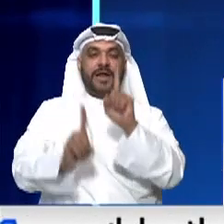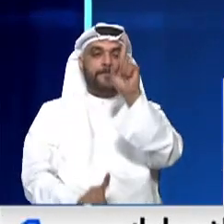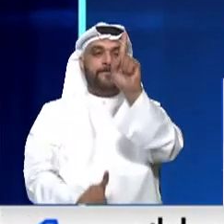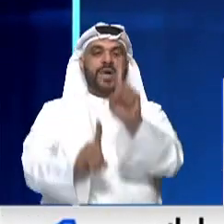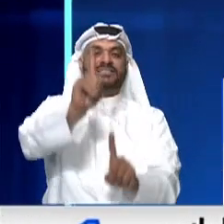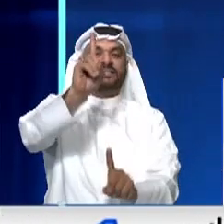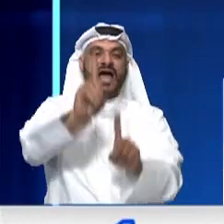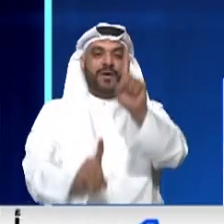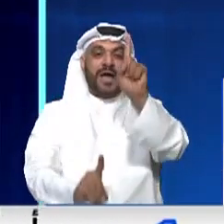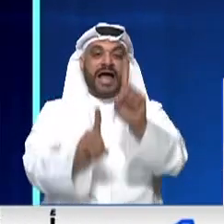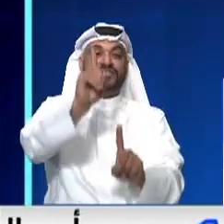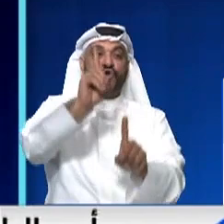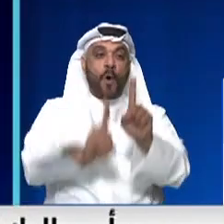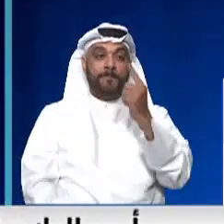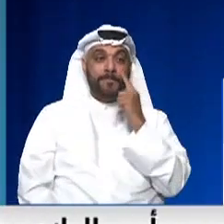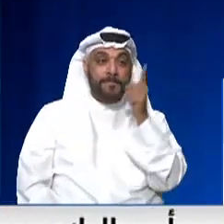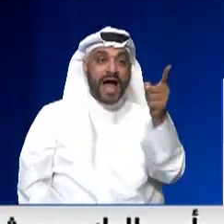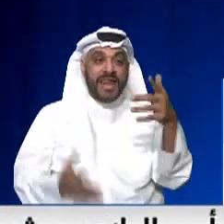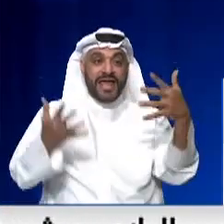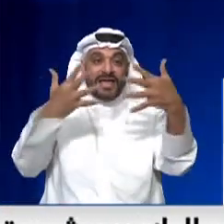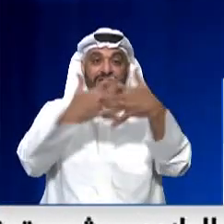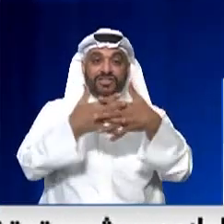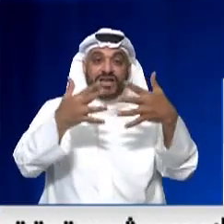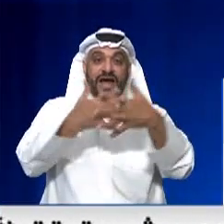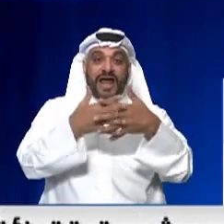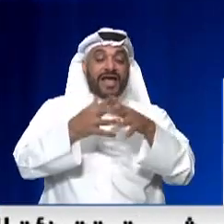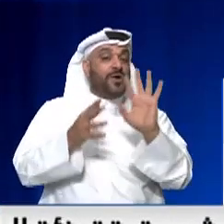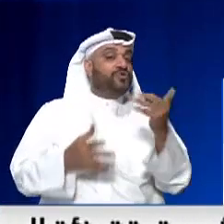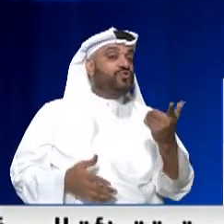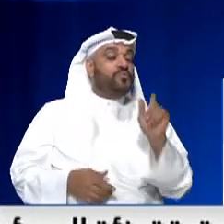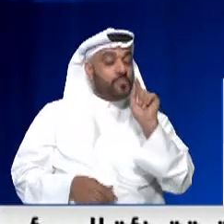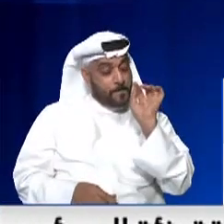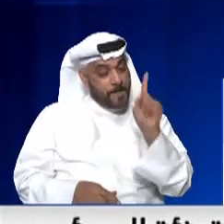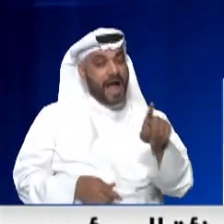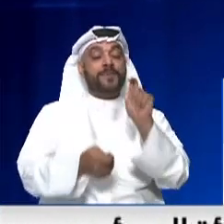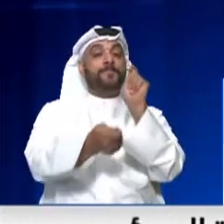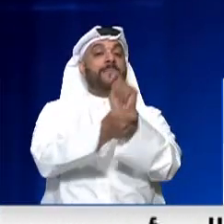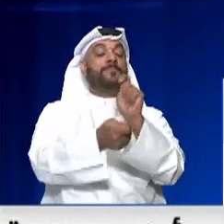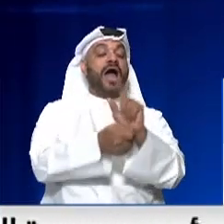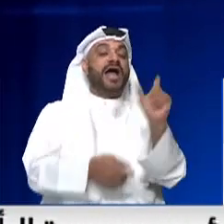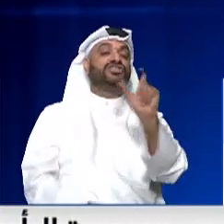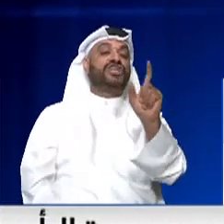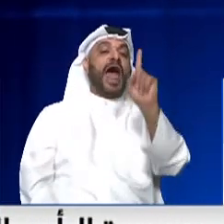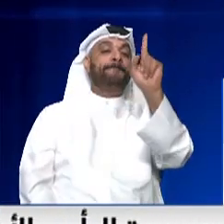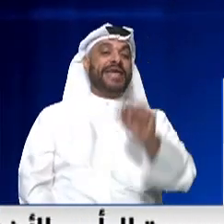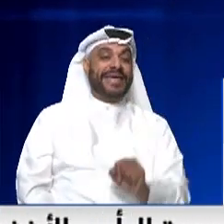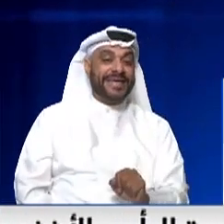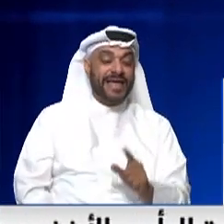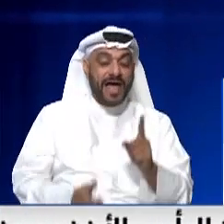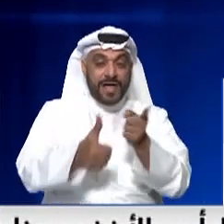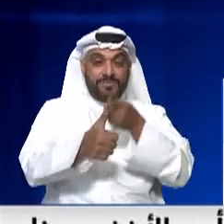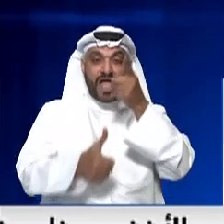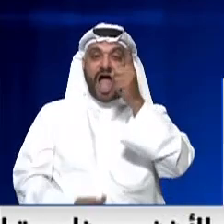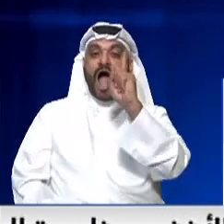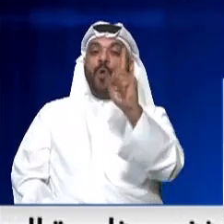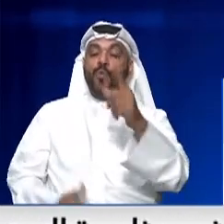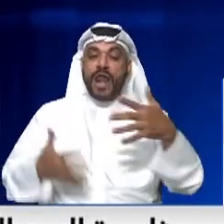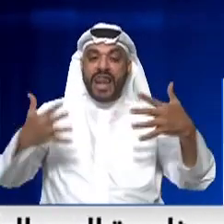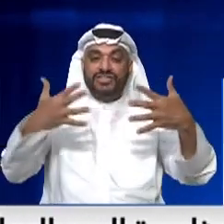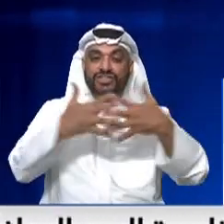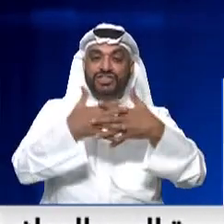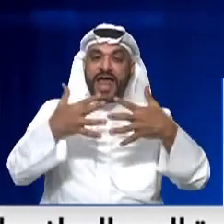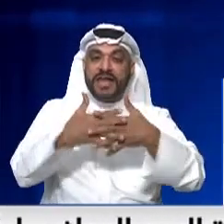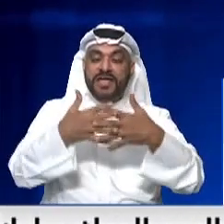وهو الإصدار الأول لشركة في مجال التمويل الإسلامي، وبذلك تصبح الشركة أول شركة كويتية تستكمل